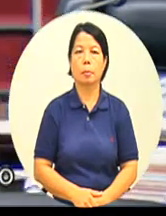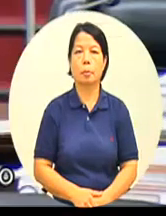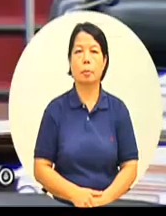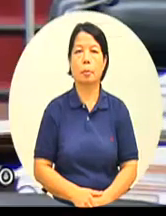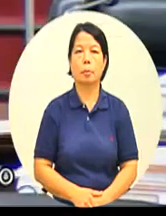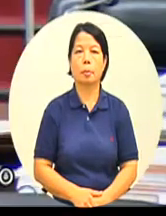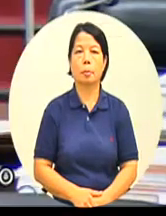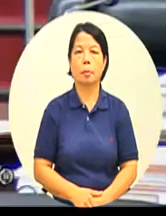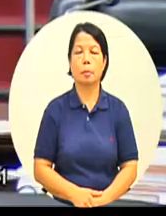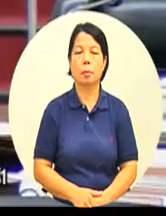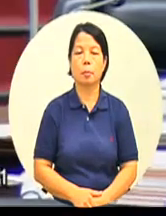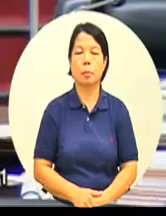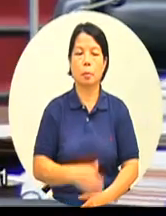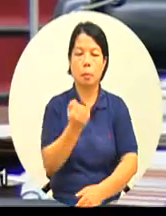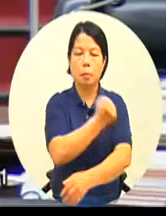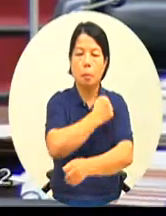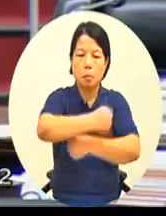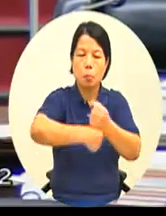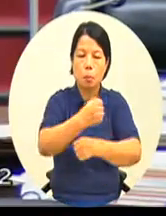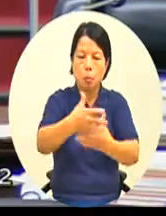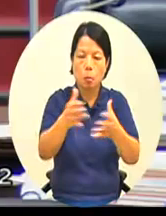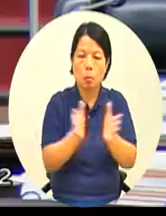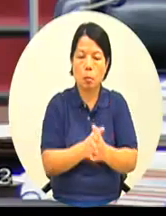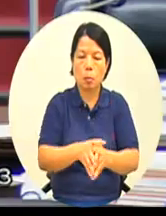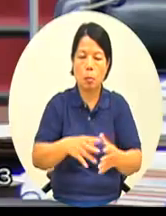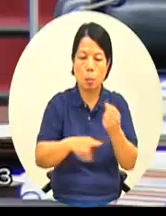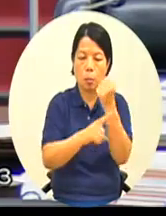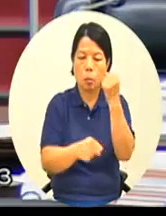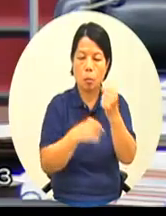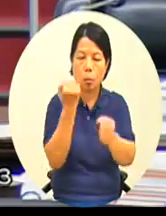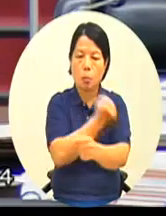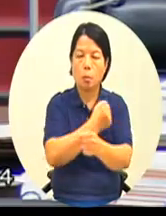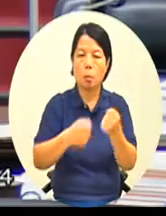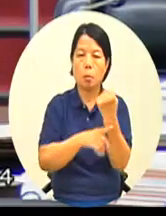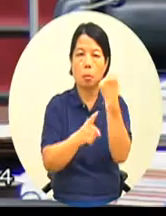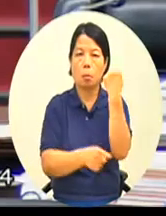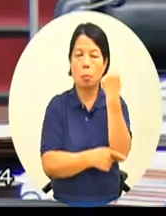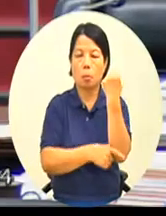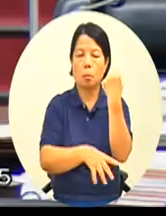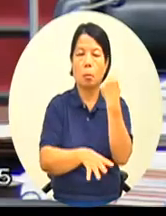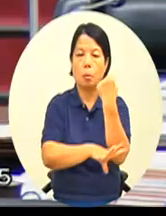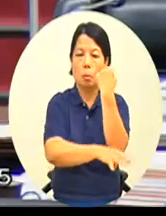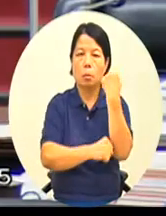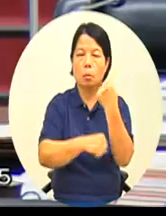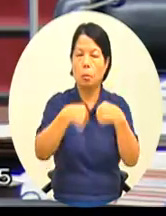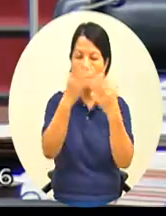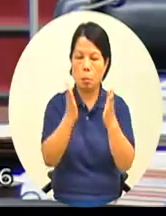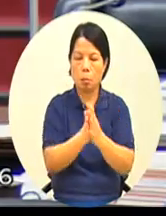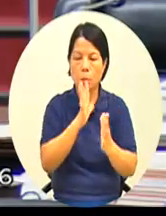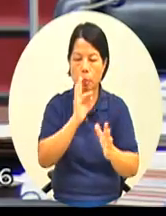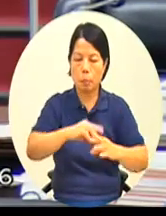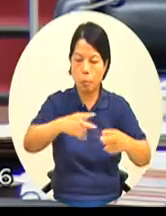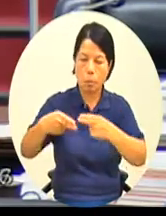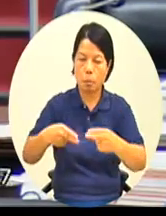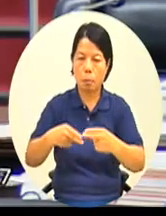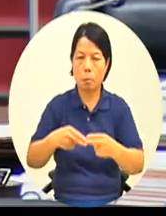我们看那个劳动部已经修过的劳基法第56-2条哈，那个